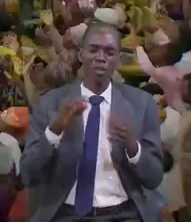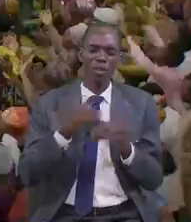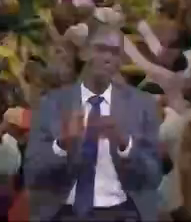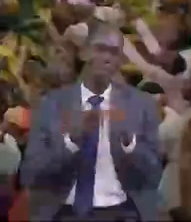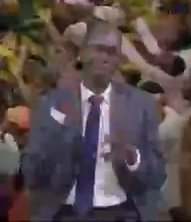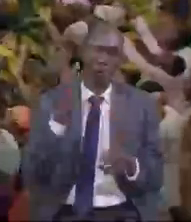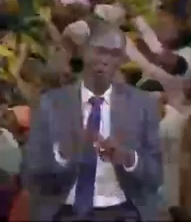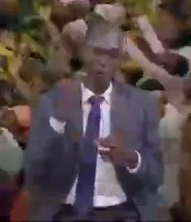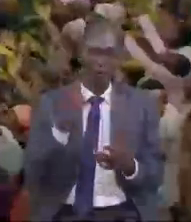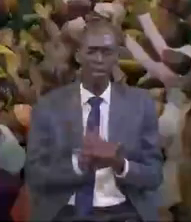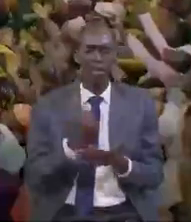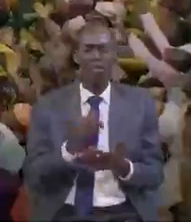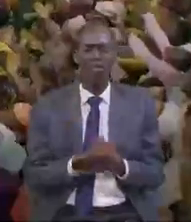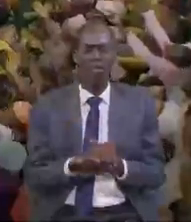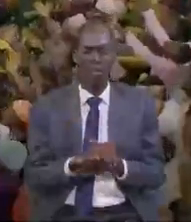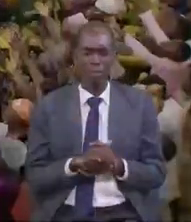Jésus-Christ.